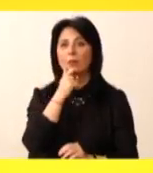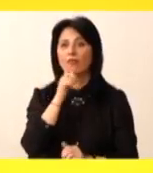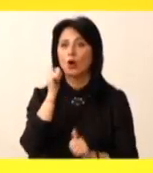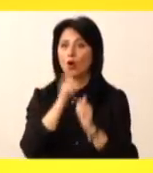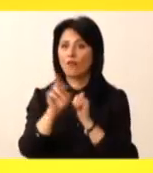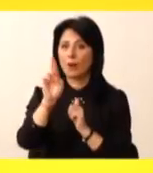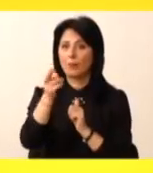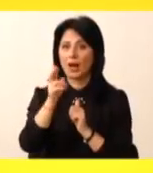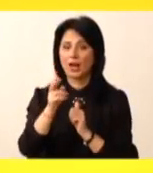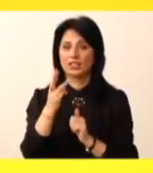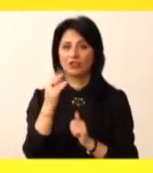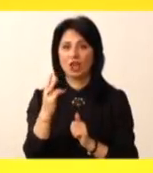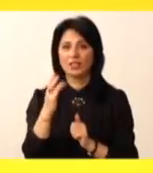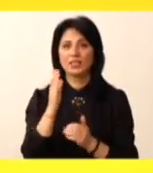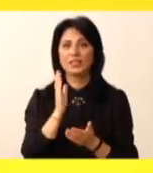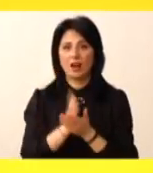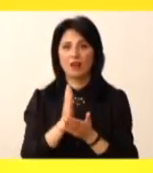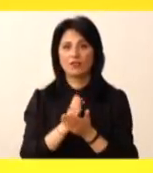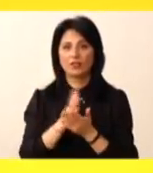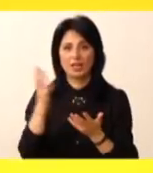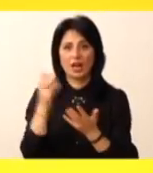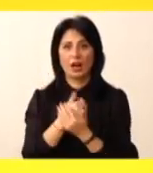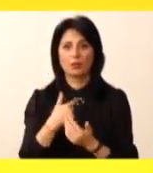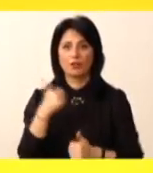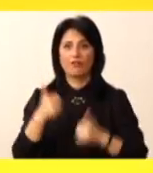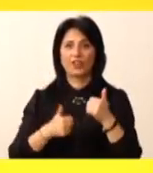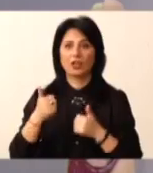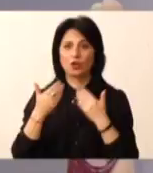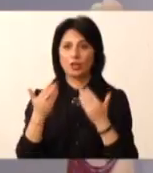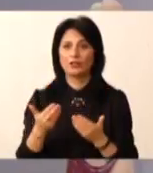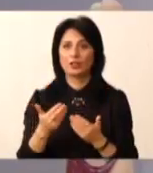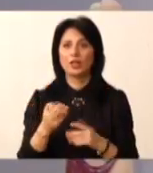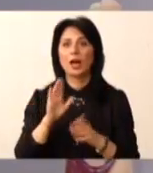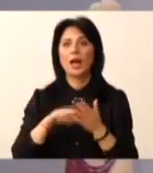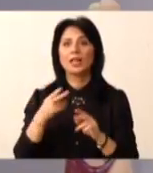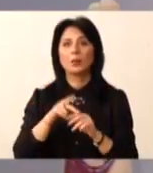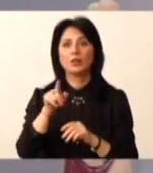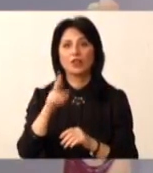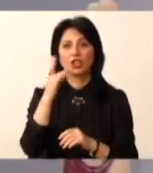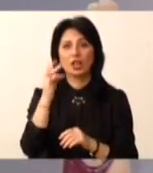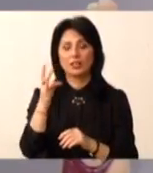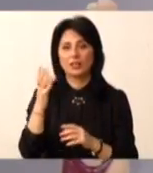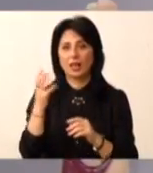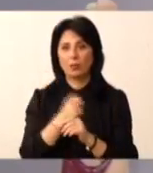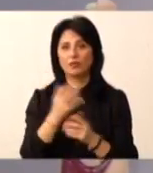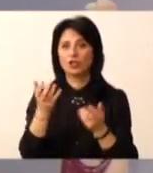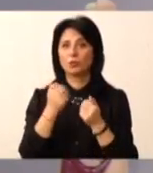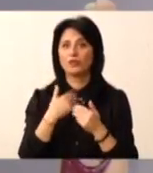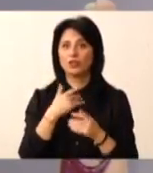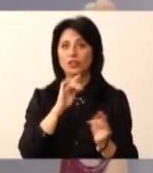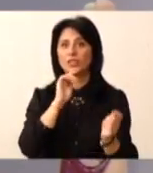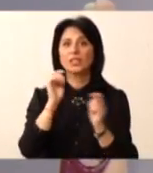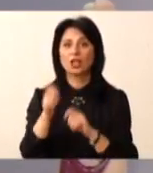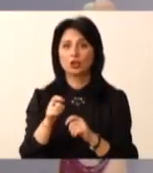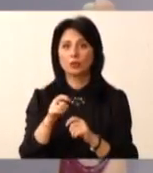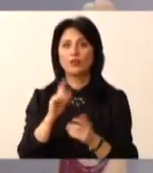მაყურებელს, რომ ყოველ პარასკევს აქვს შანსი მათ გაიმარჯონ ჩვენს ვიქტორინაში. დიახ, და გარდა იმისა, რომ თქვენ გაქვთ შანსი გაიმარჯოთ და მიიღოთ ჩვენ